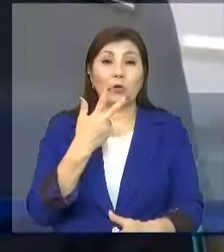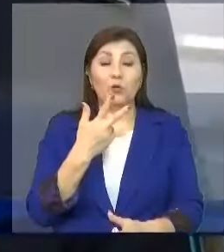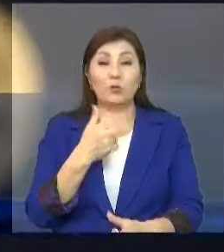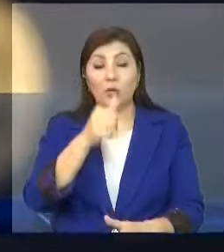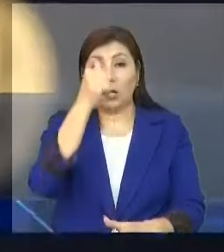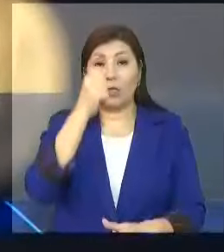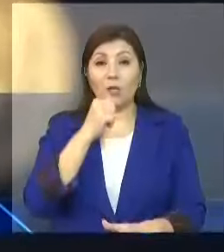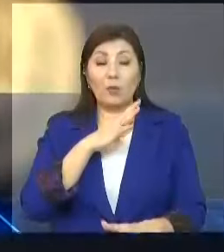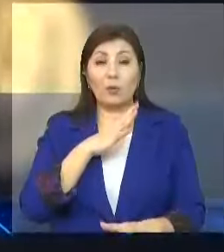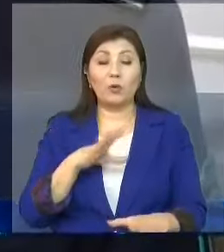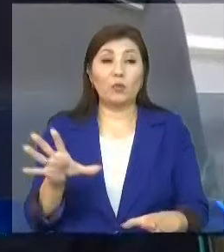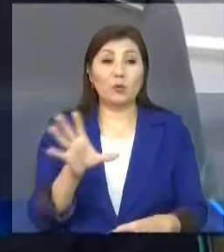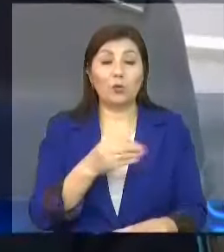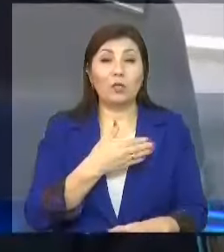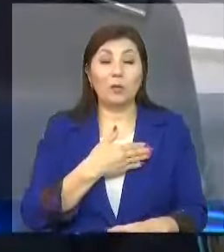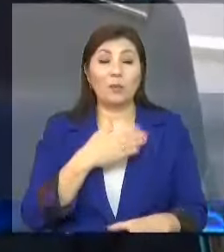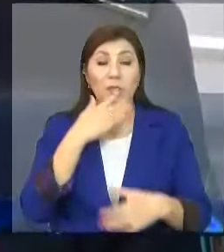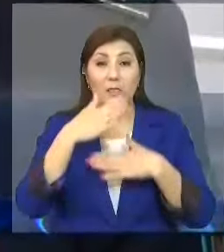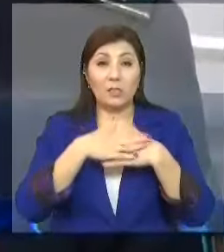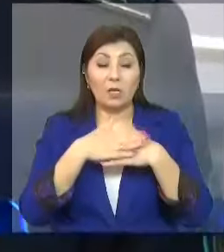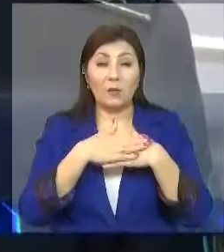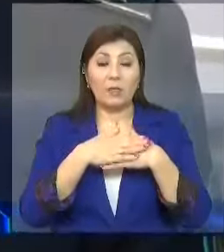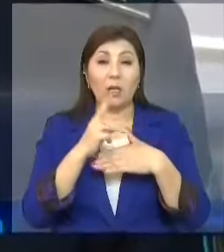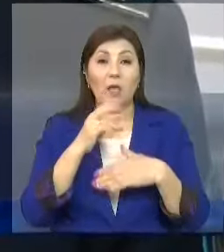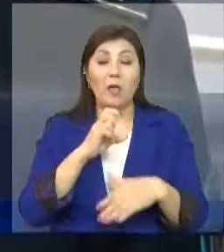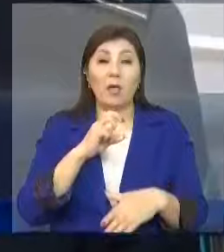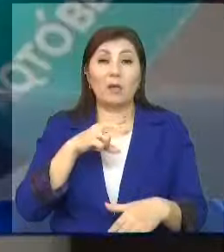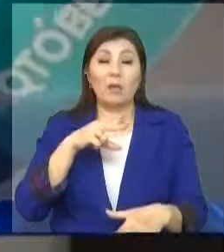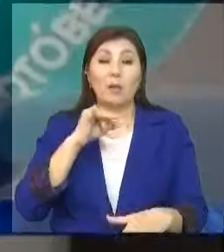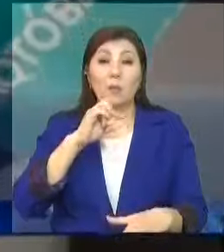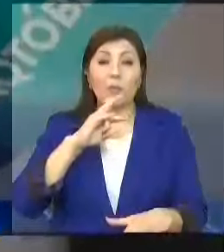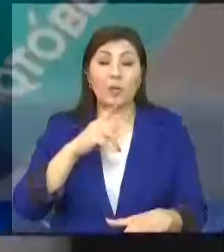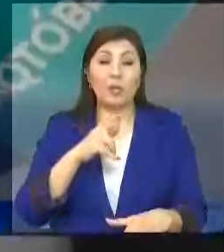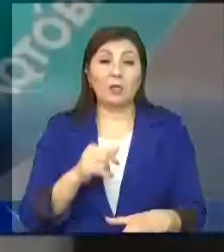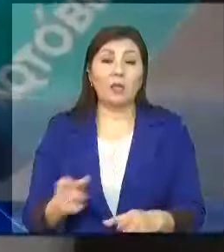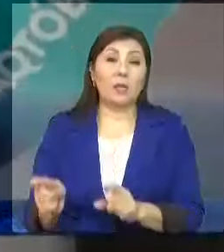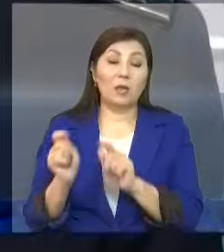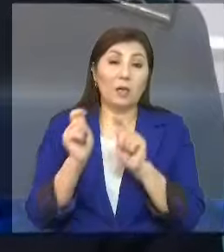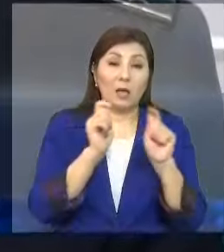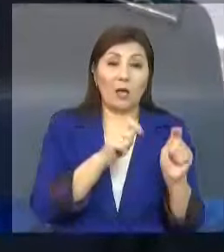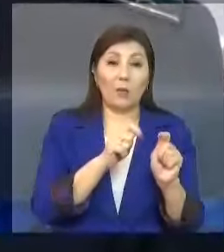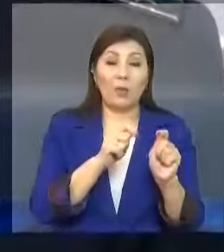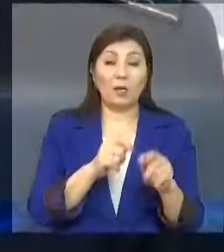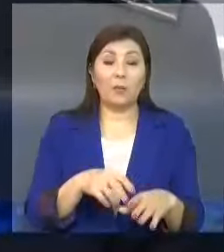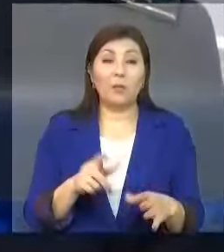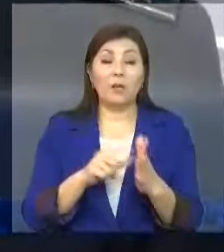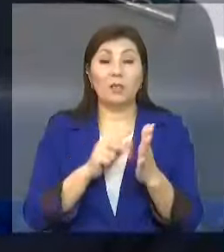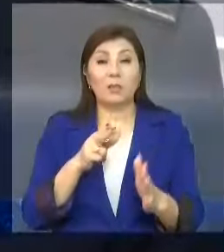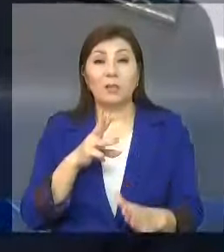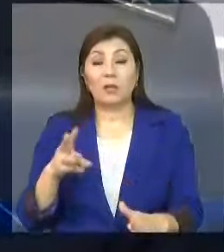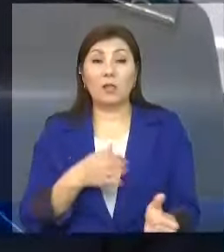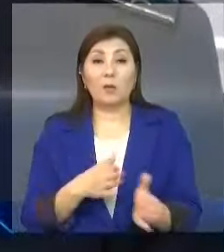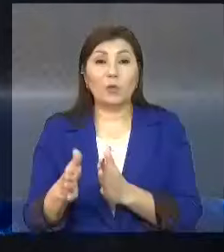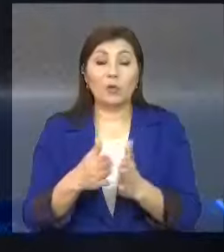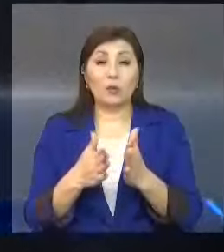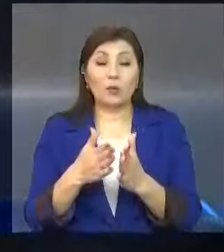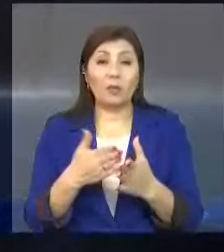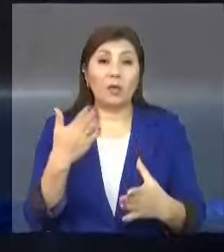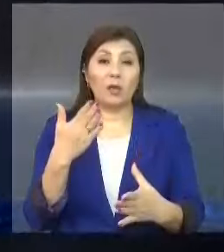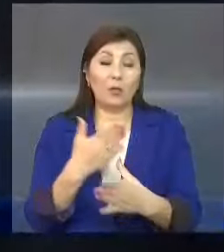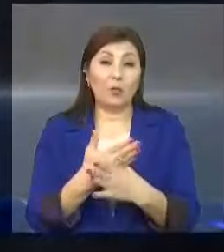болды. Соларды біз жақын арада тұрған кемпингке апарып, 7 километр ғой екі ортасы, сол эвакуациялық жұмысты